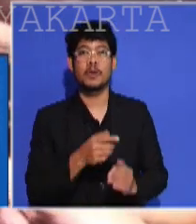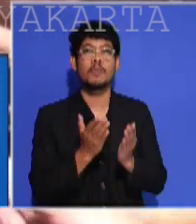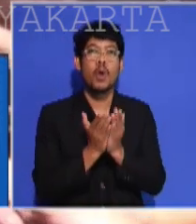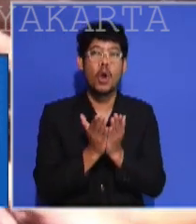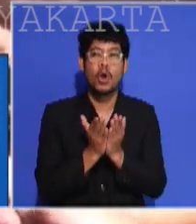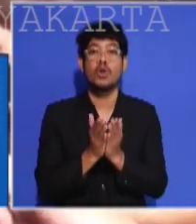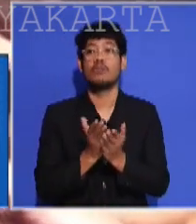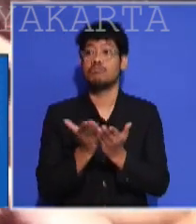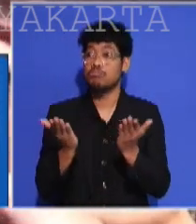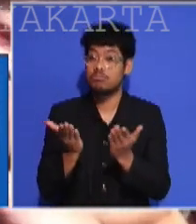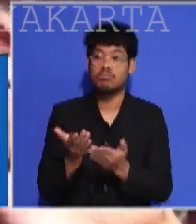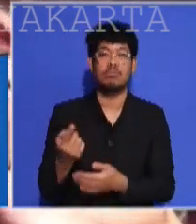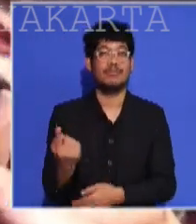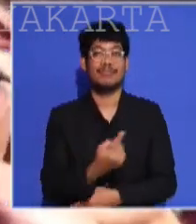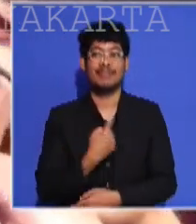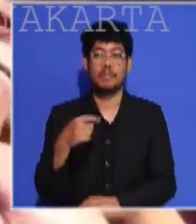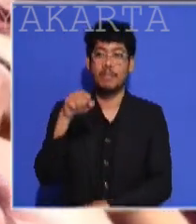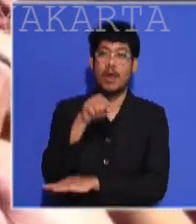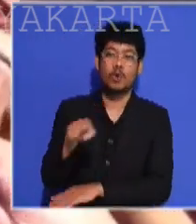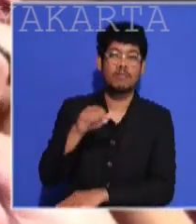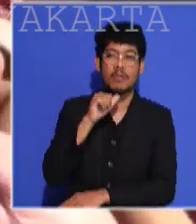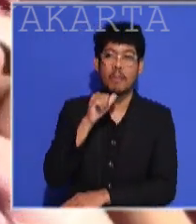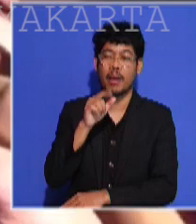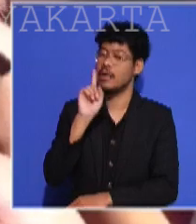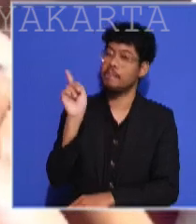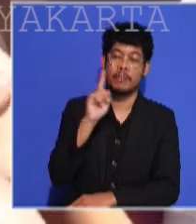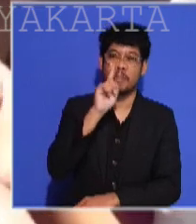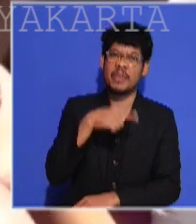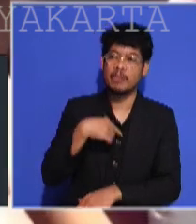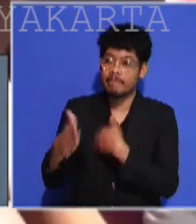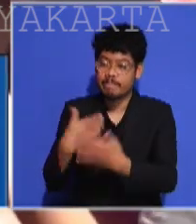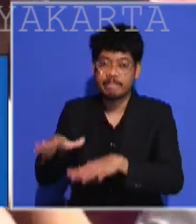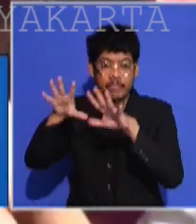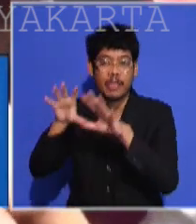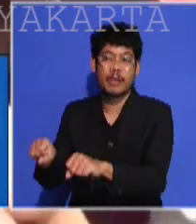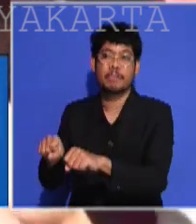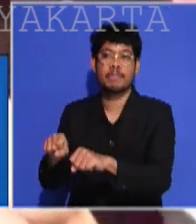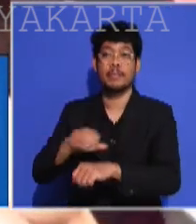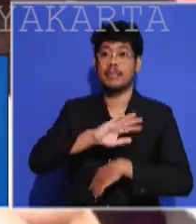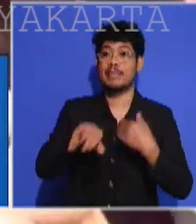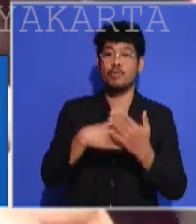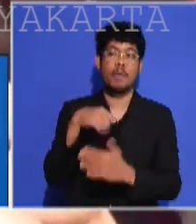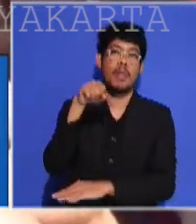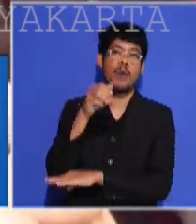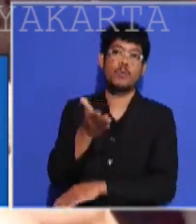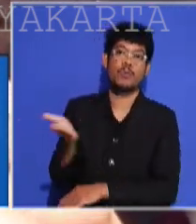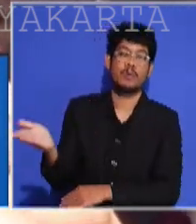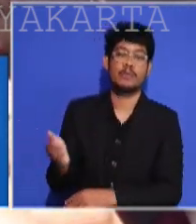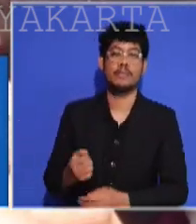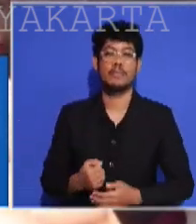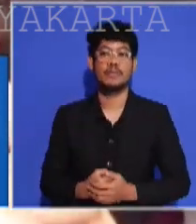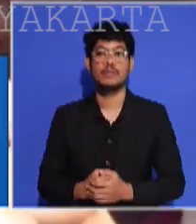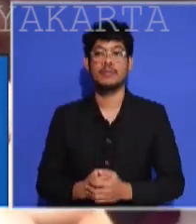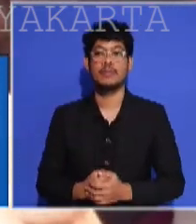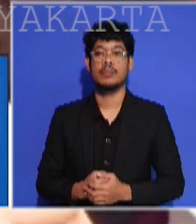mengidentifikasi para pelaku secepat mungkin kita ungkap berkaitan dengan para pelaku yang e mengakibatkan